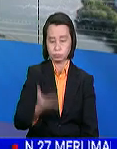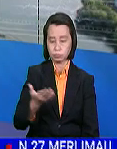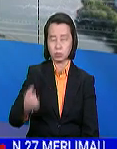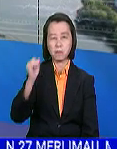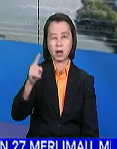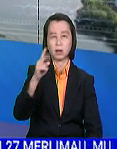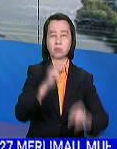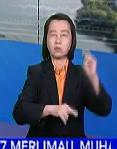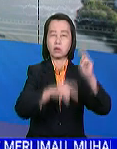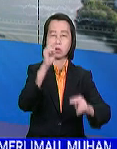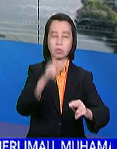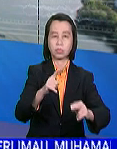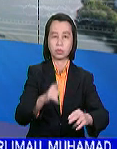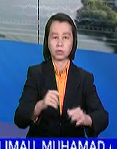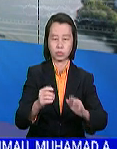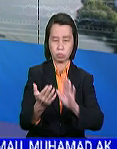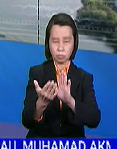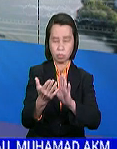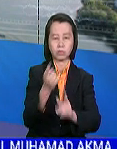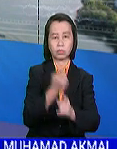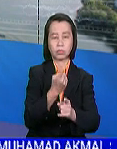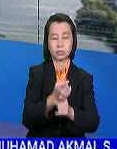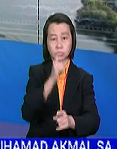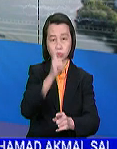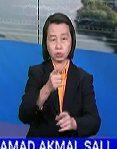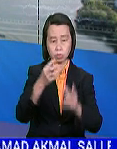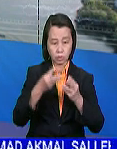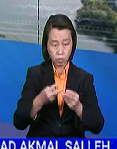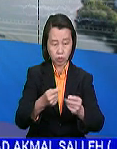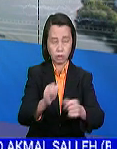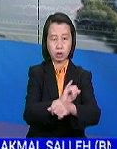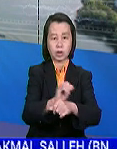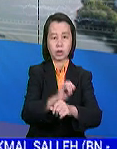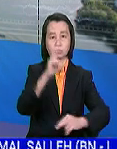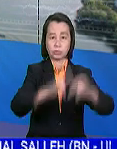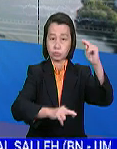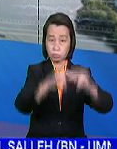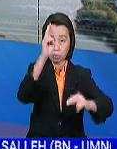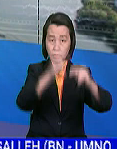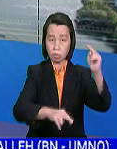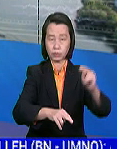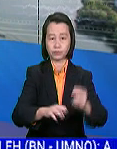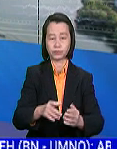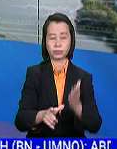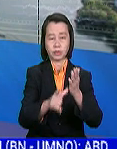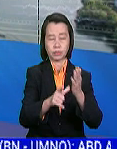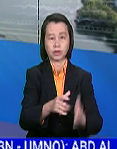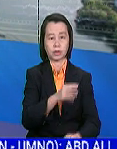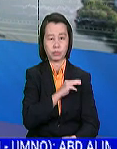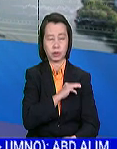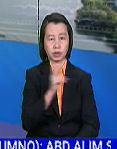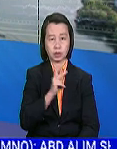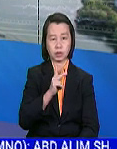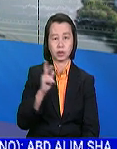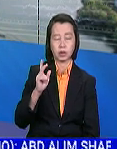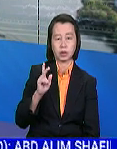binaan perlu ditangani sebaik mungkin bagi memastikan kelangsungan ini Sri pembinaan kebantu menteri kerajaan tempatan dan